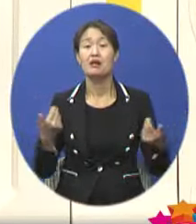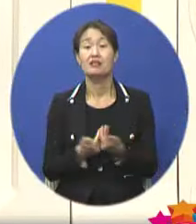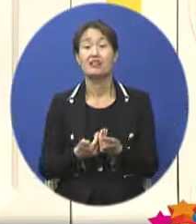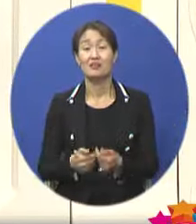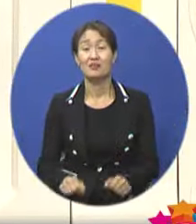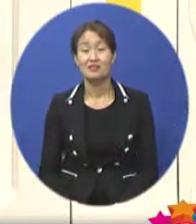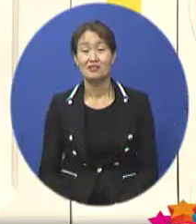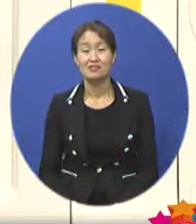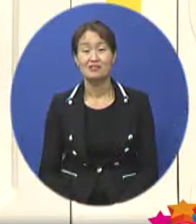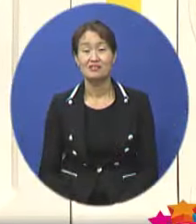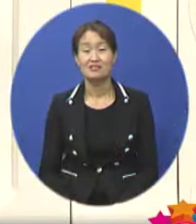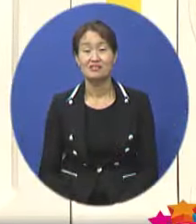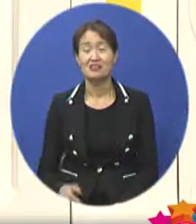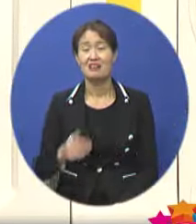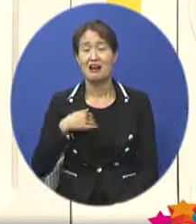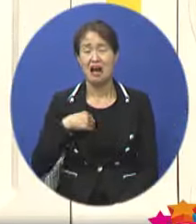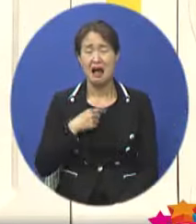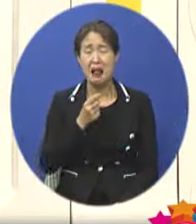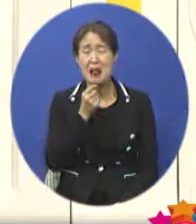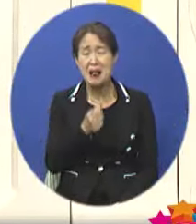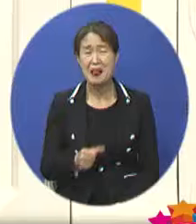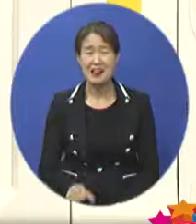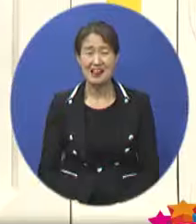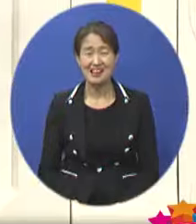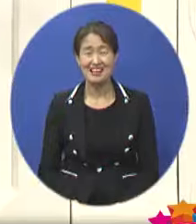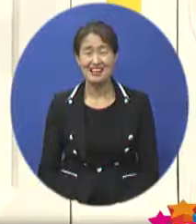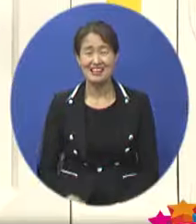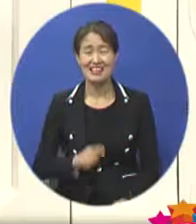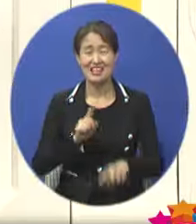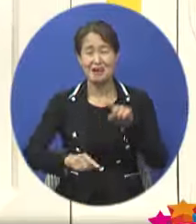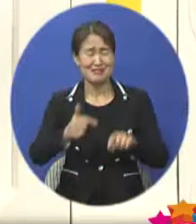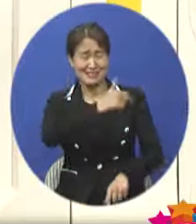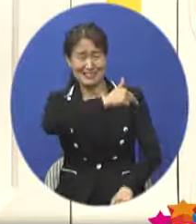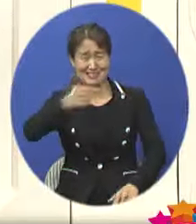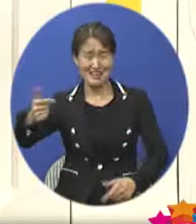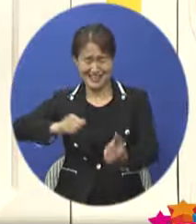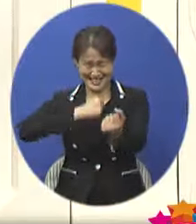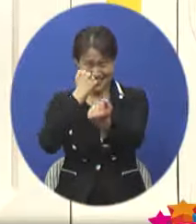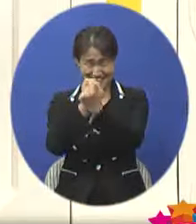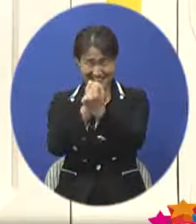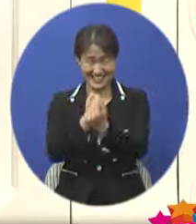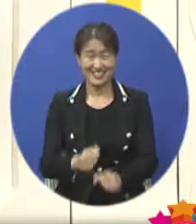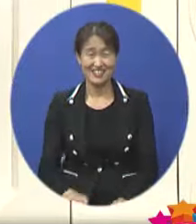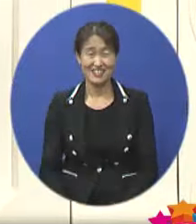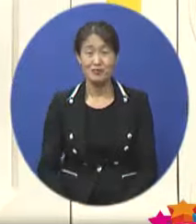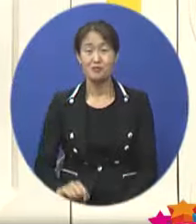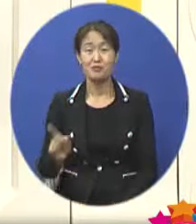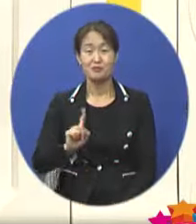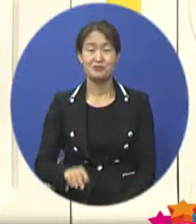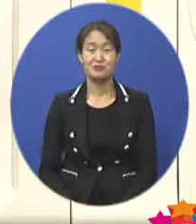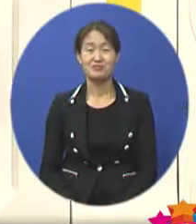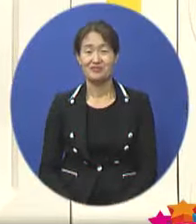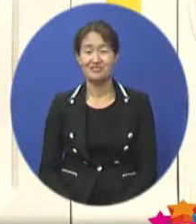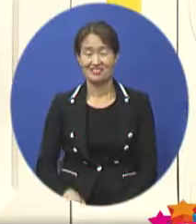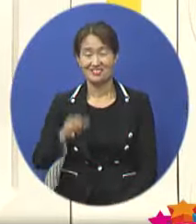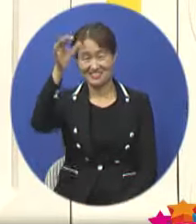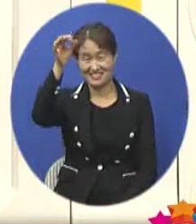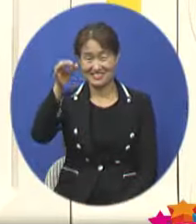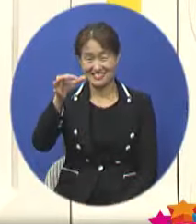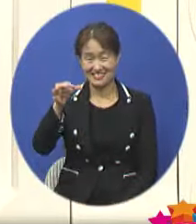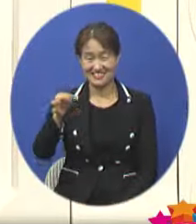반대로? 네. 네. 자기가 적은 나무인데. 적은 나무인데. 큰 나무라고 큰 이겨. 큰 나무라고. 무슨 나무일까? 걔는 원래